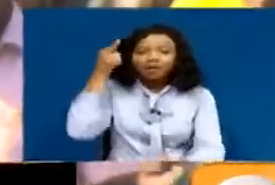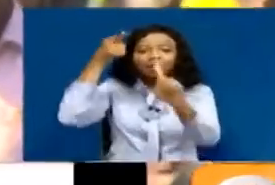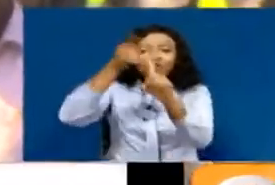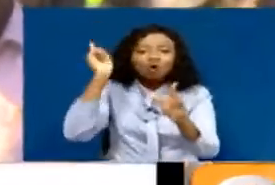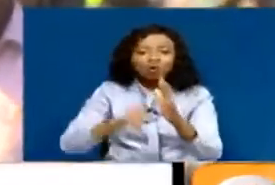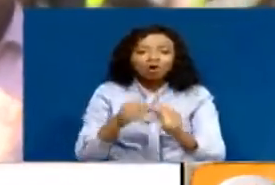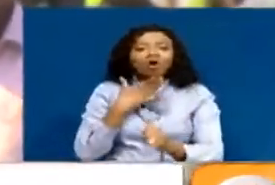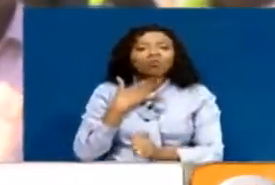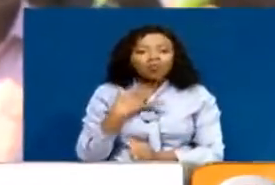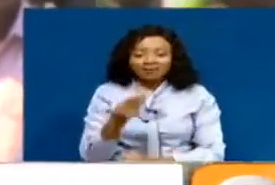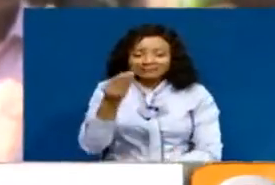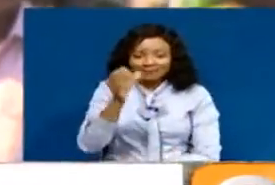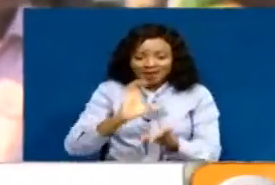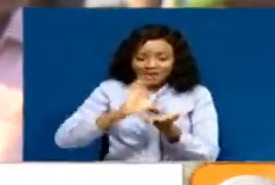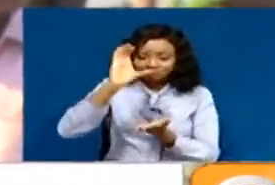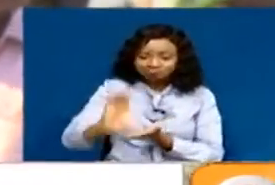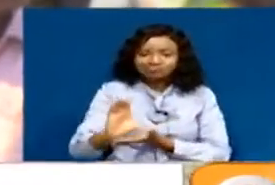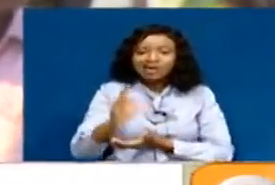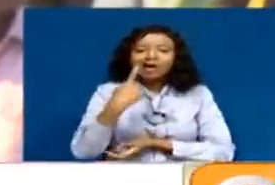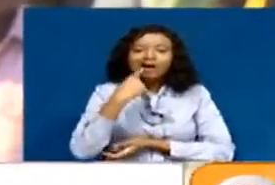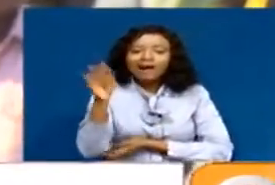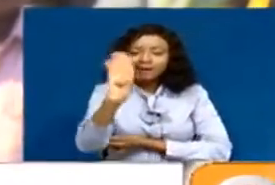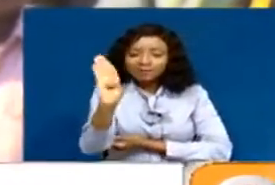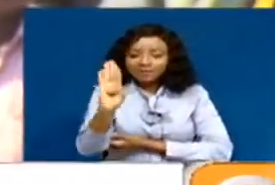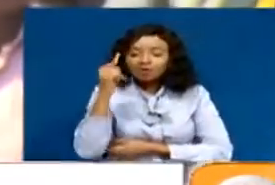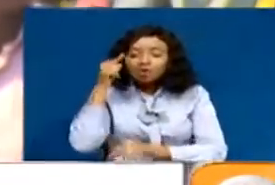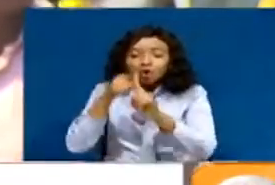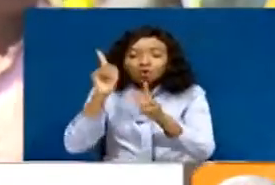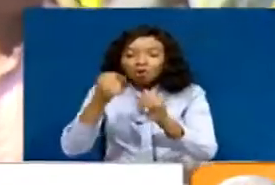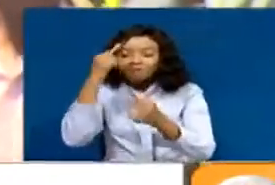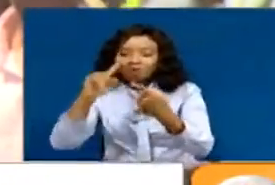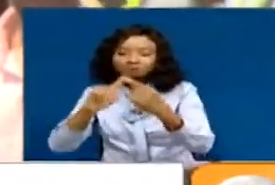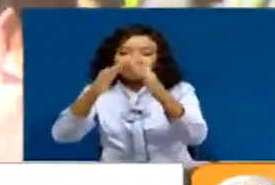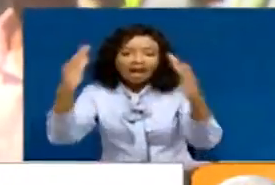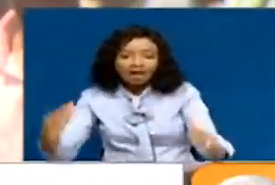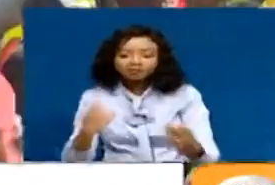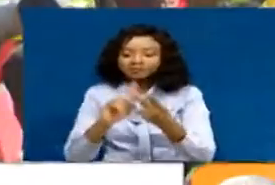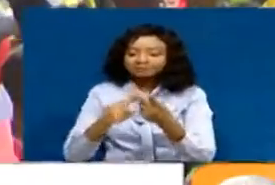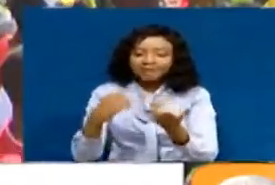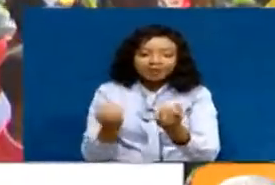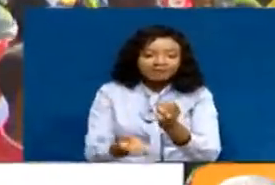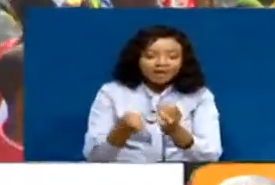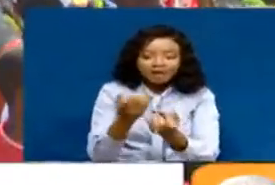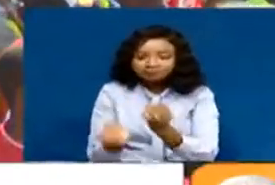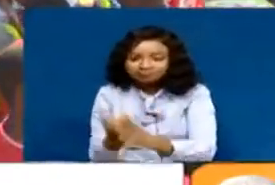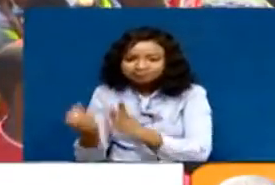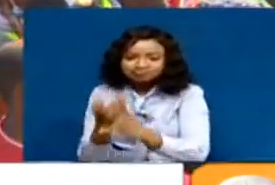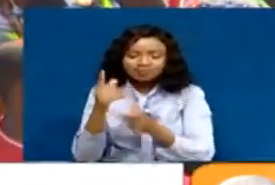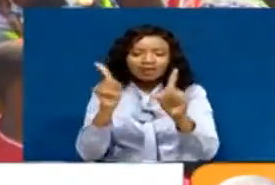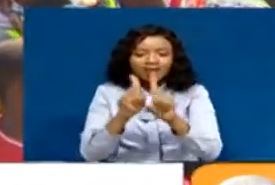ni kuweka bilioni 100 kwa mambo ya housing, agroprocessing, value addition